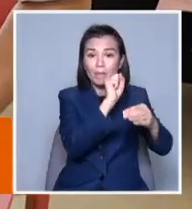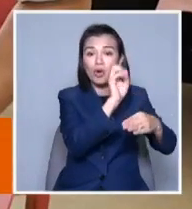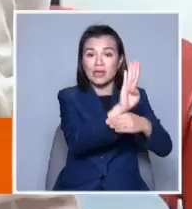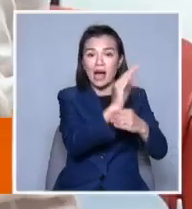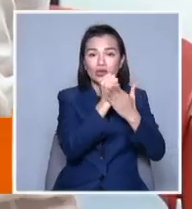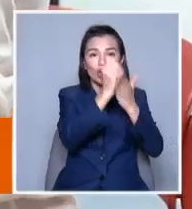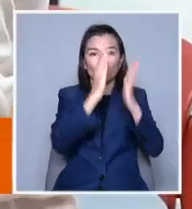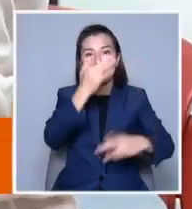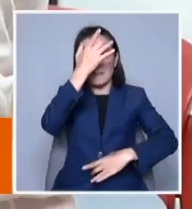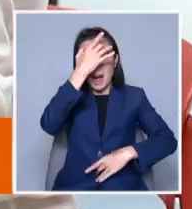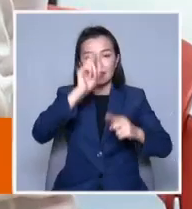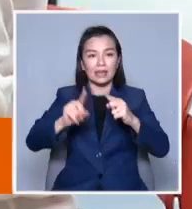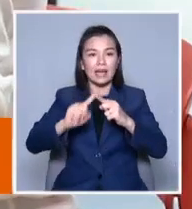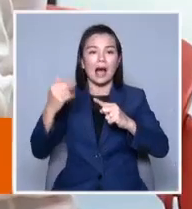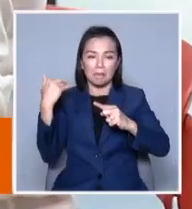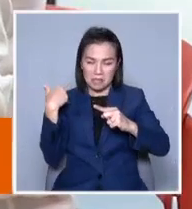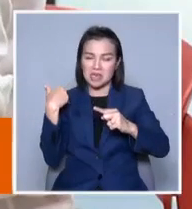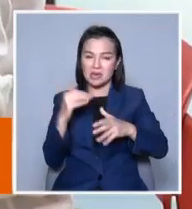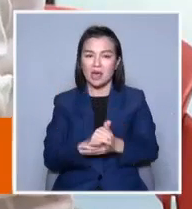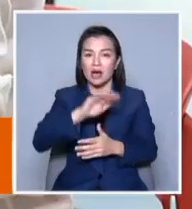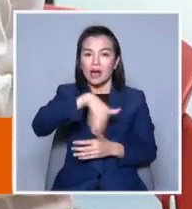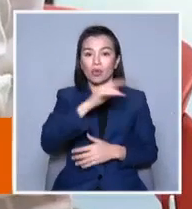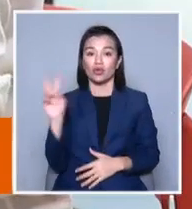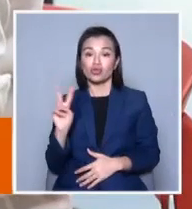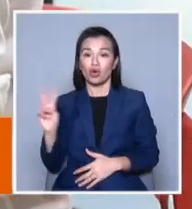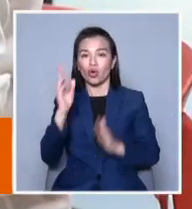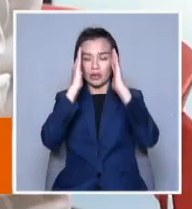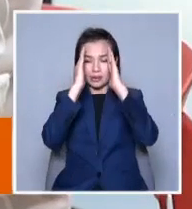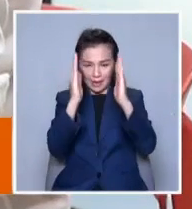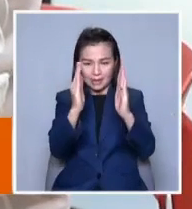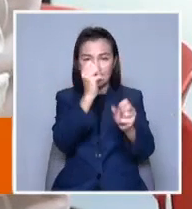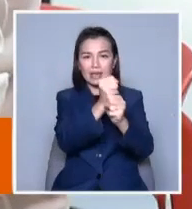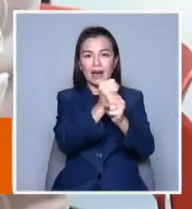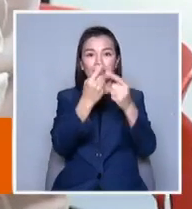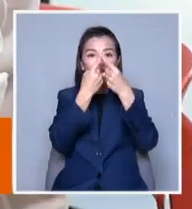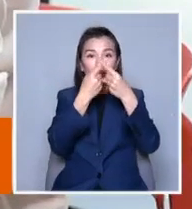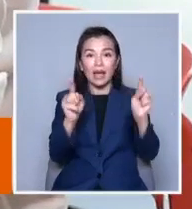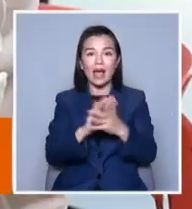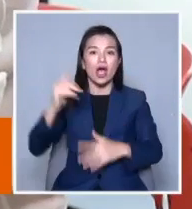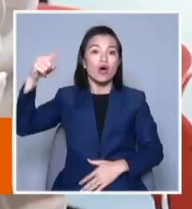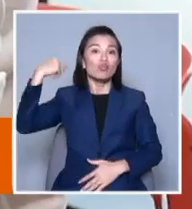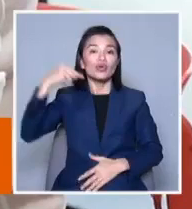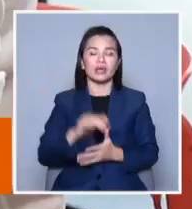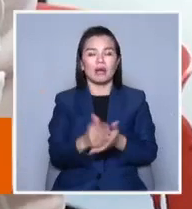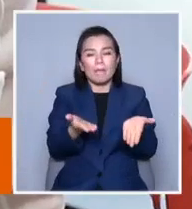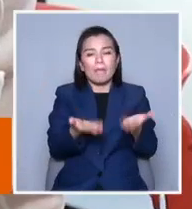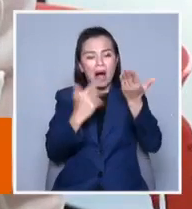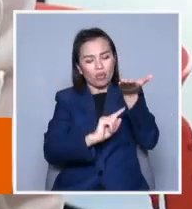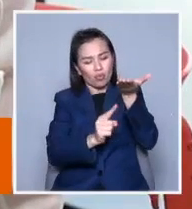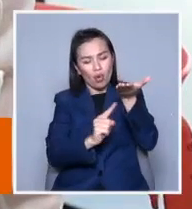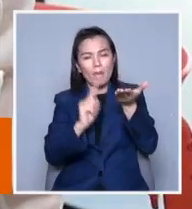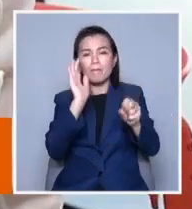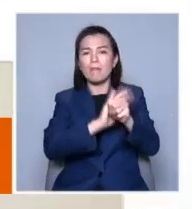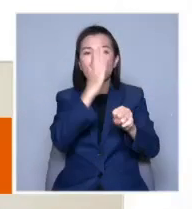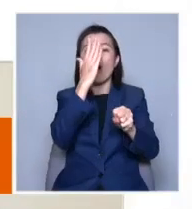ต่อไปนั่นเองนะคะมีเป็นสิ่งที่ทั้งคู่นั้นตั้งใจทำแต่ว่าปรากฎว่าคุณลิเดียร์น้ำหนักไม่ถึงค่ะก็เลยได้แต่